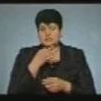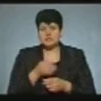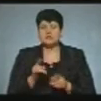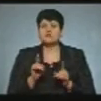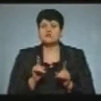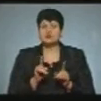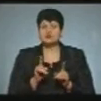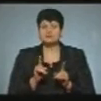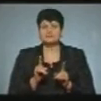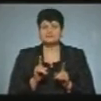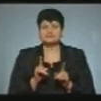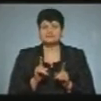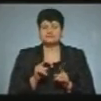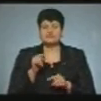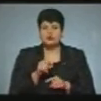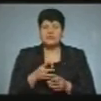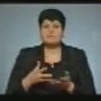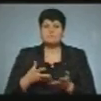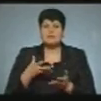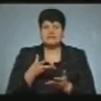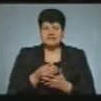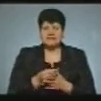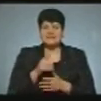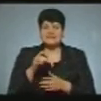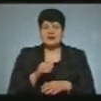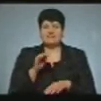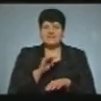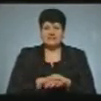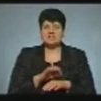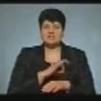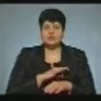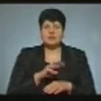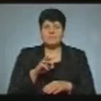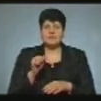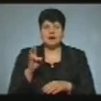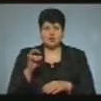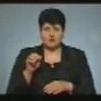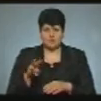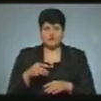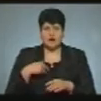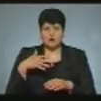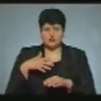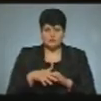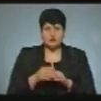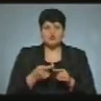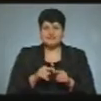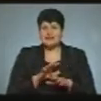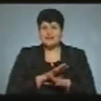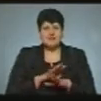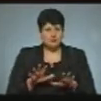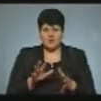що вони сплачували за фактичне використання майном. Тобто вона розуміє, що це не була орендна